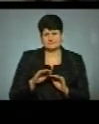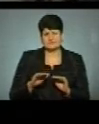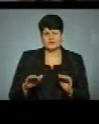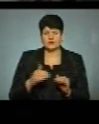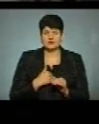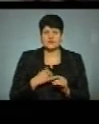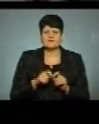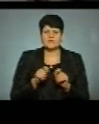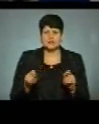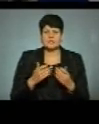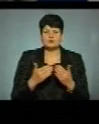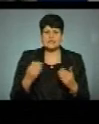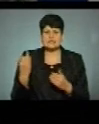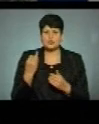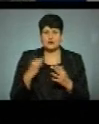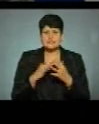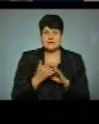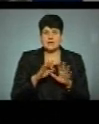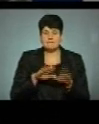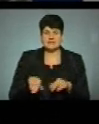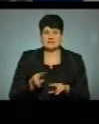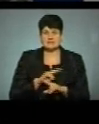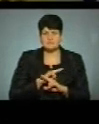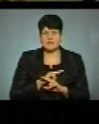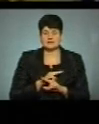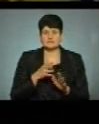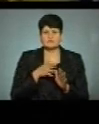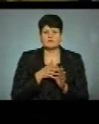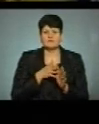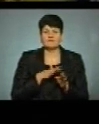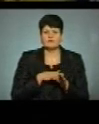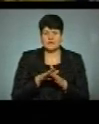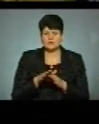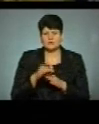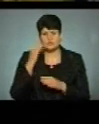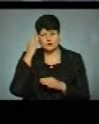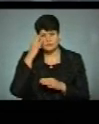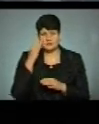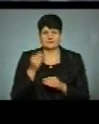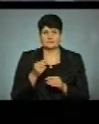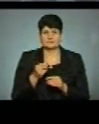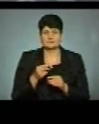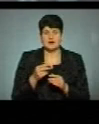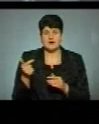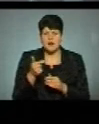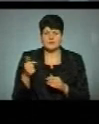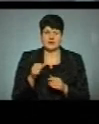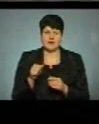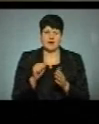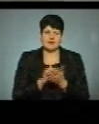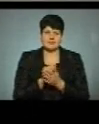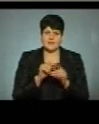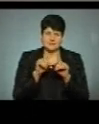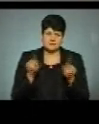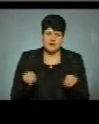музей історії села. Після його смерті реалізували задум. Сьогодні тут фото Сашка, його грамоти, атестат і медаль.